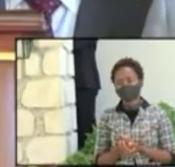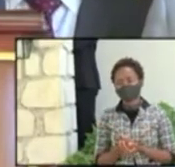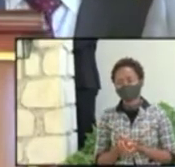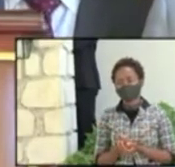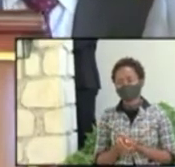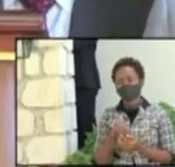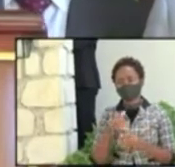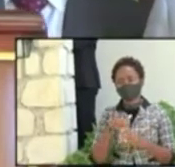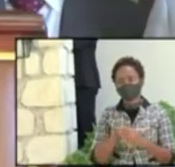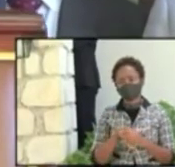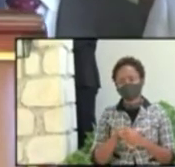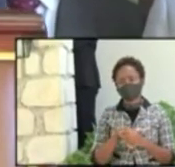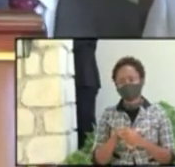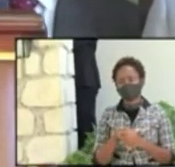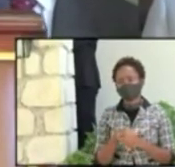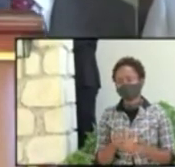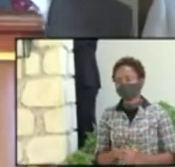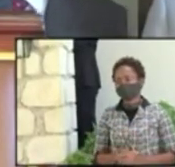non